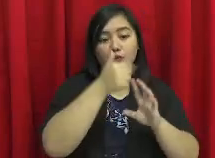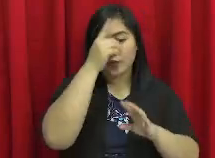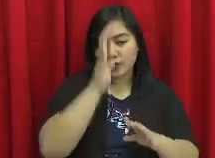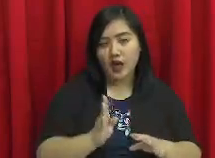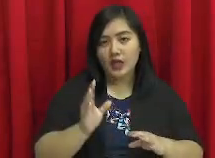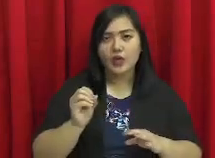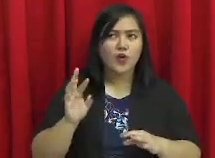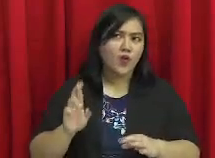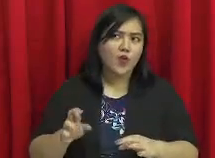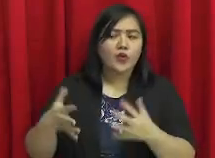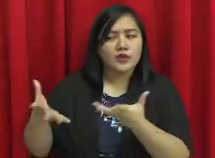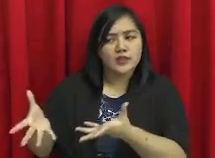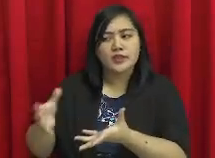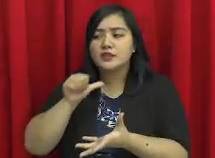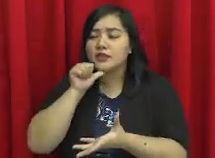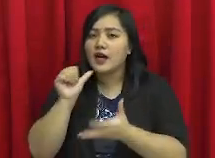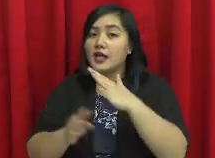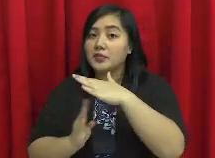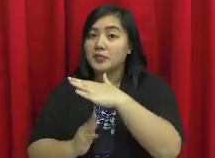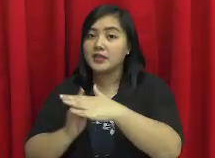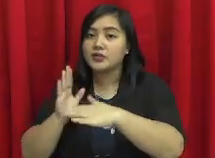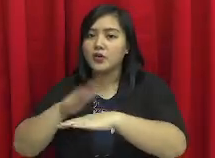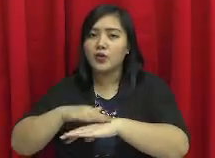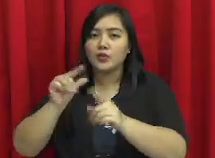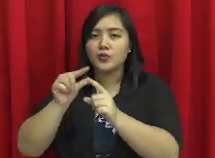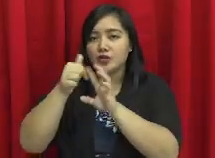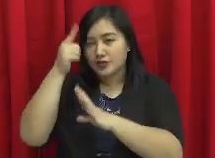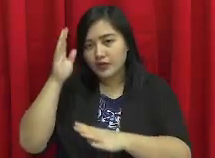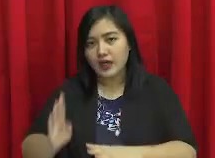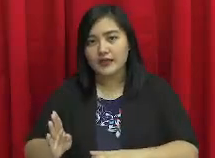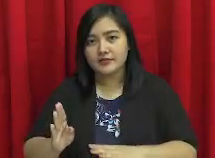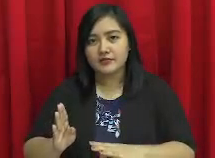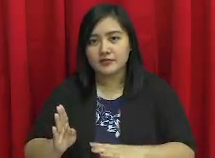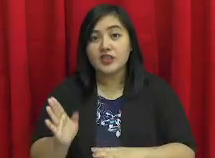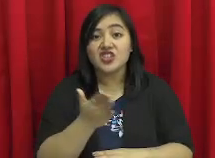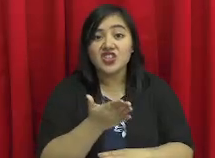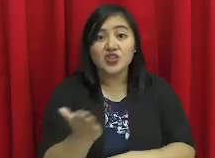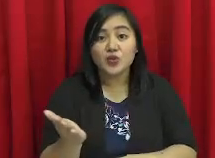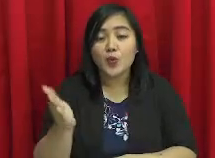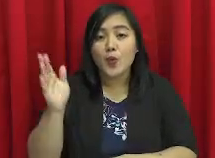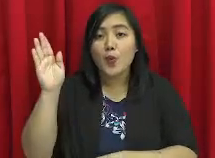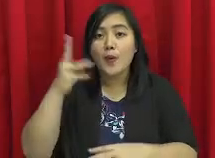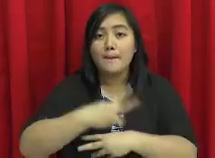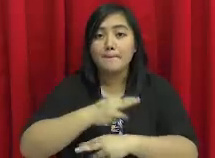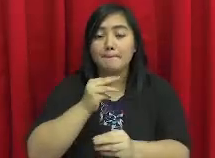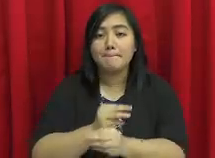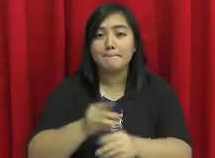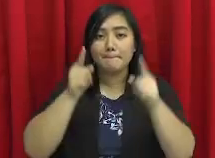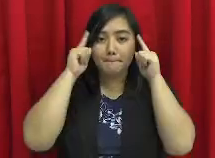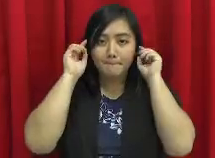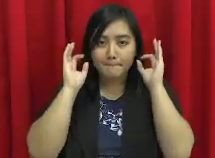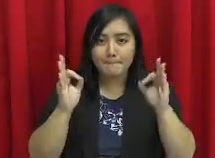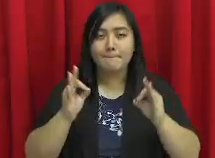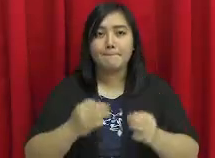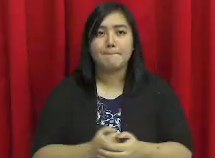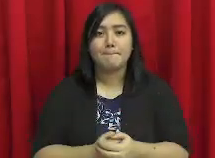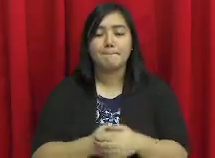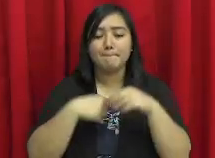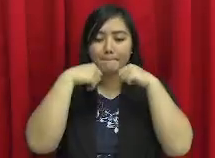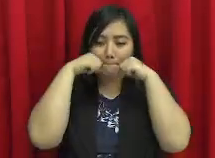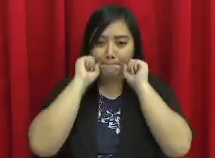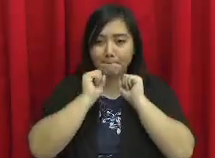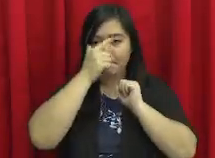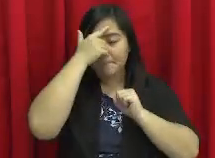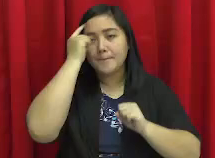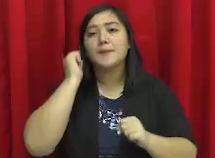ng decision na yan. You see, ang nakakalungkot ni Sir Conrad, kung mamaya, mga kapatid, halimbawa